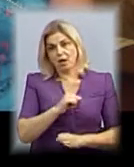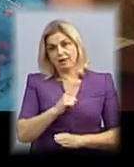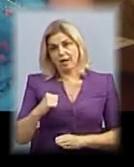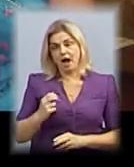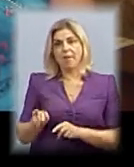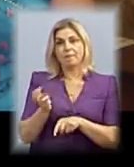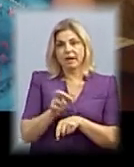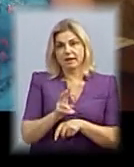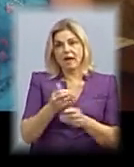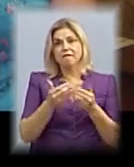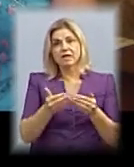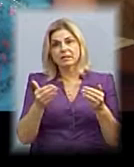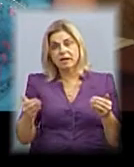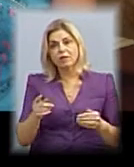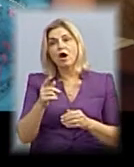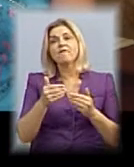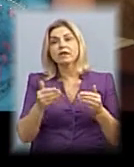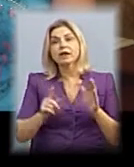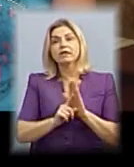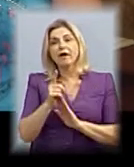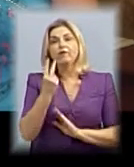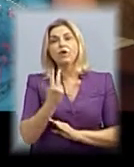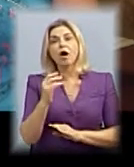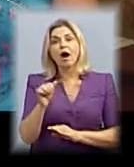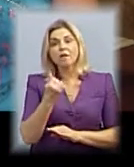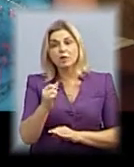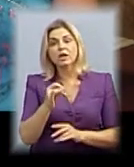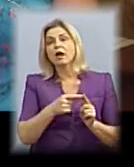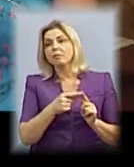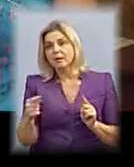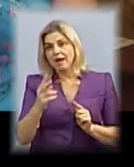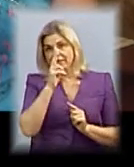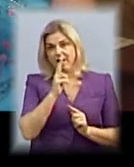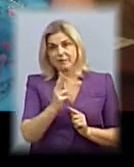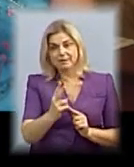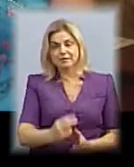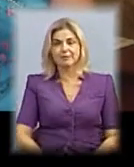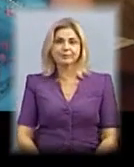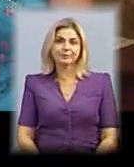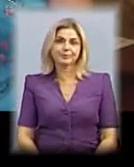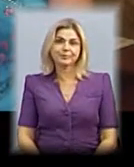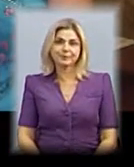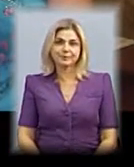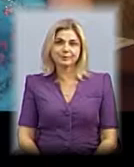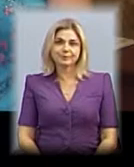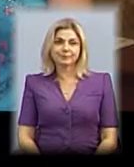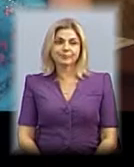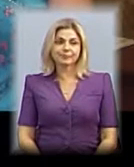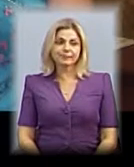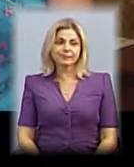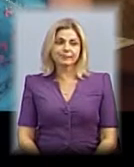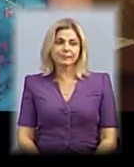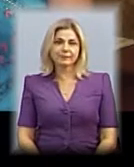прийти на виставку. Вона розпочнеться 2 серпня та триватиме 2 місяці. Вікторія Чернявська, Олександр Пан, телевізійні